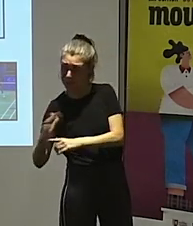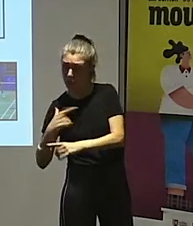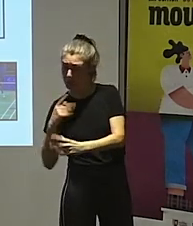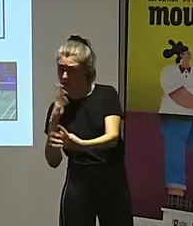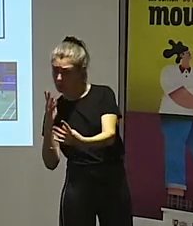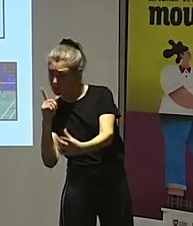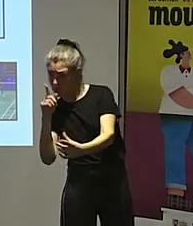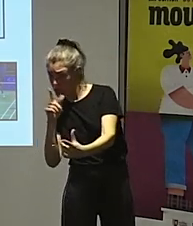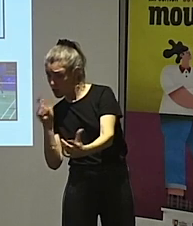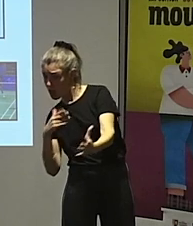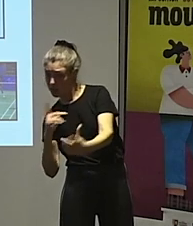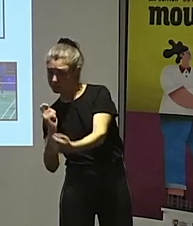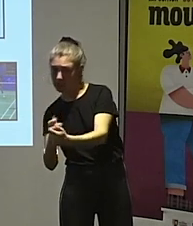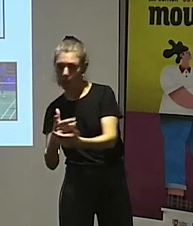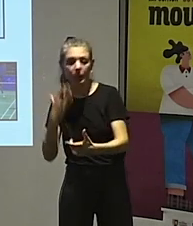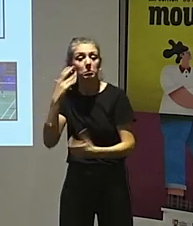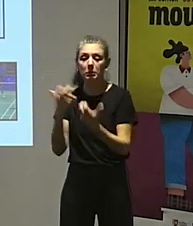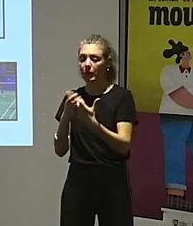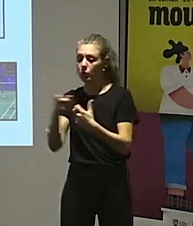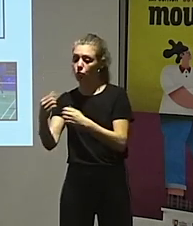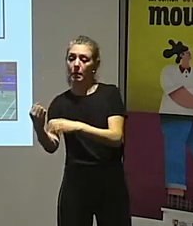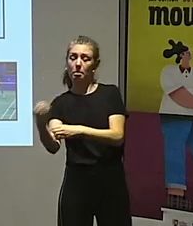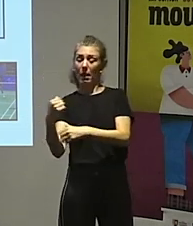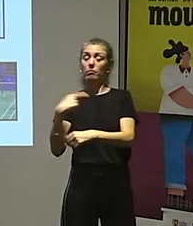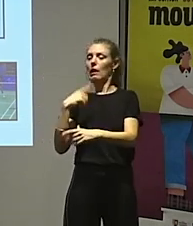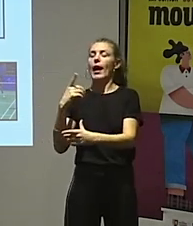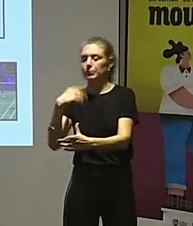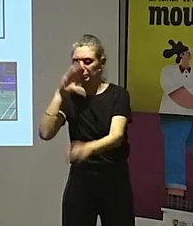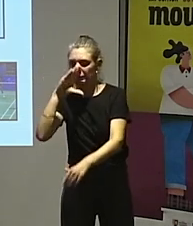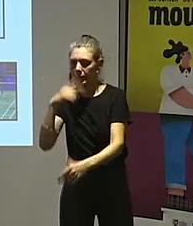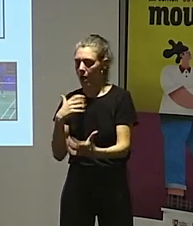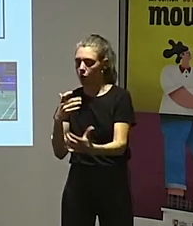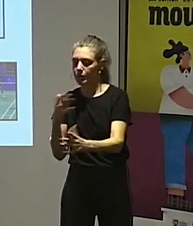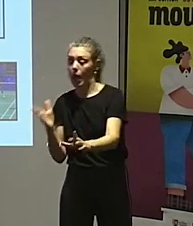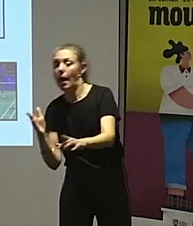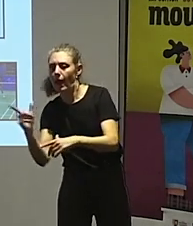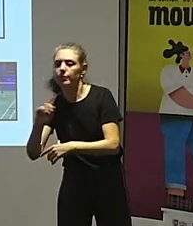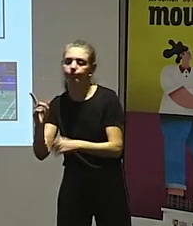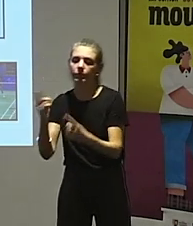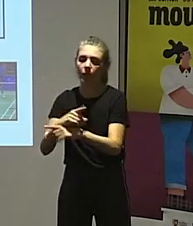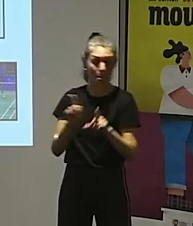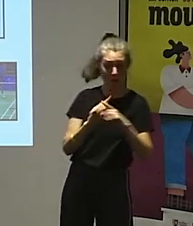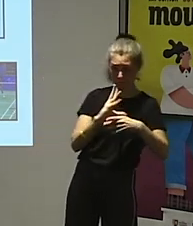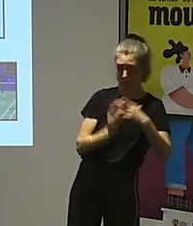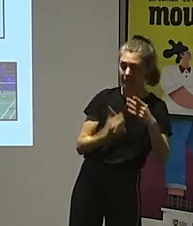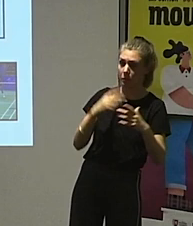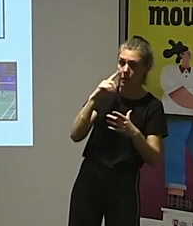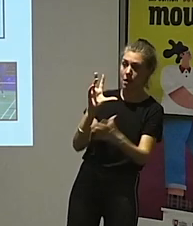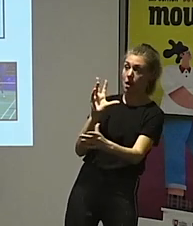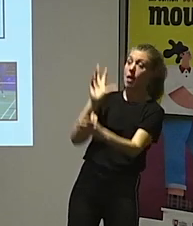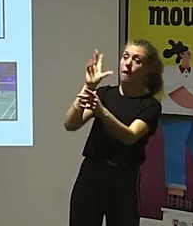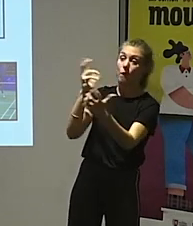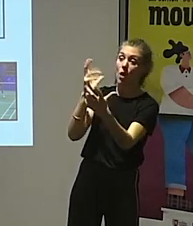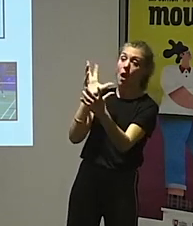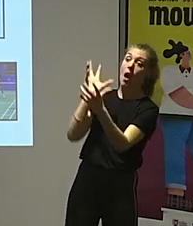ses partenaires. Si mon partenaire est marqué au dernier moment, j'avais envie de lui donner la balle, il est marqué, donc je dois interrompre mon action automatique,